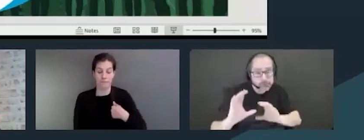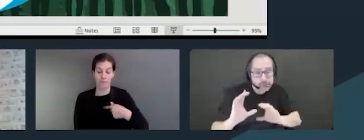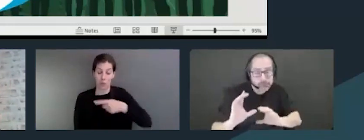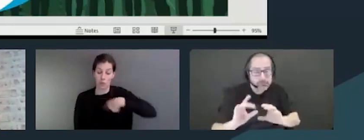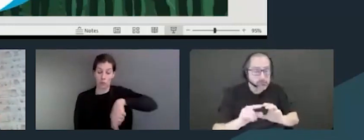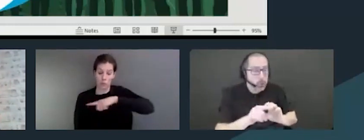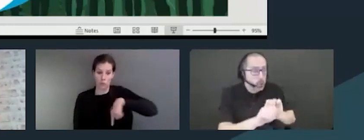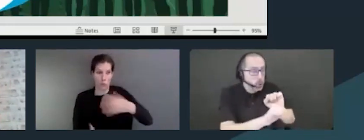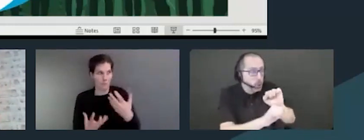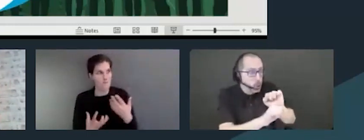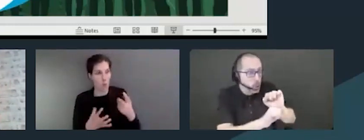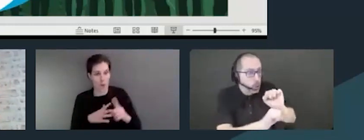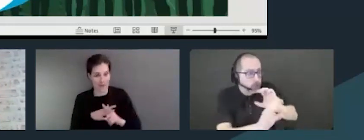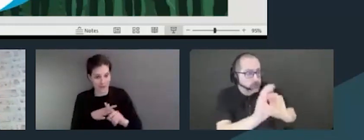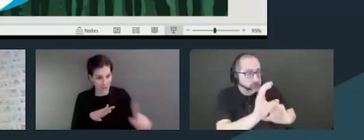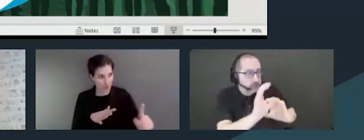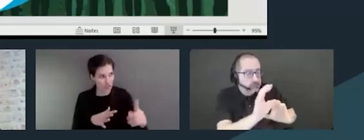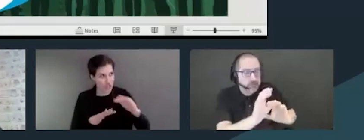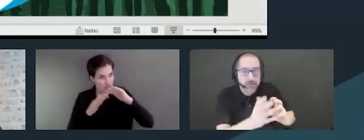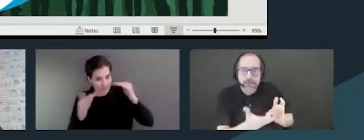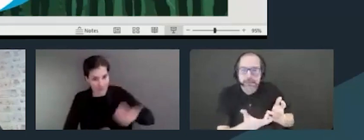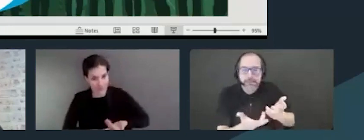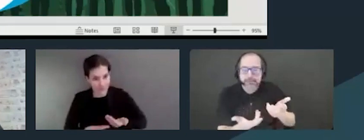pas l'une des langues?